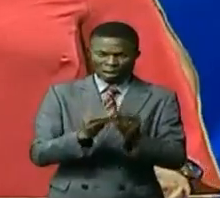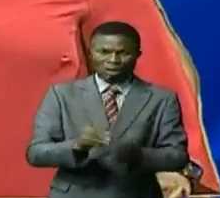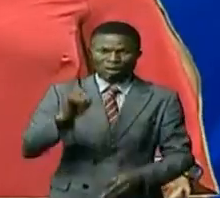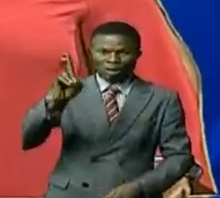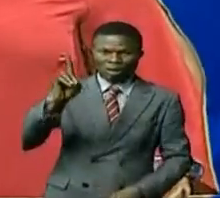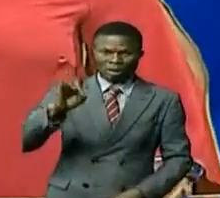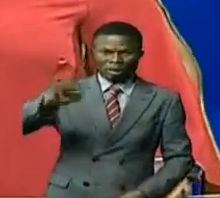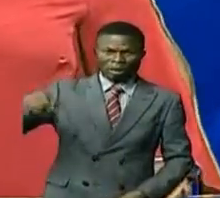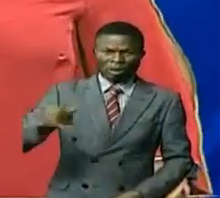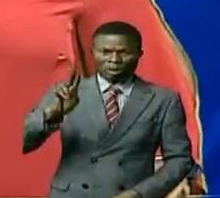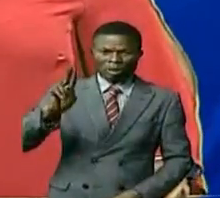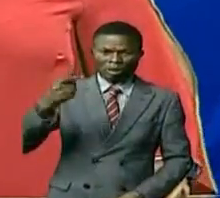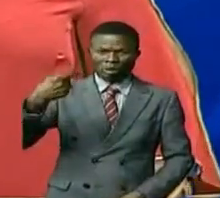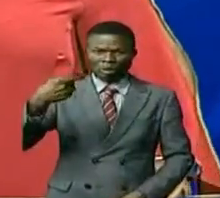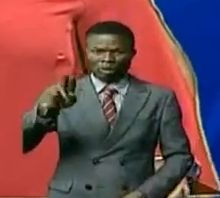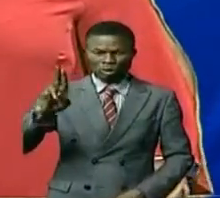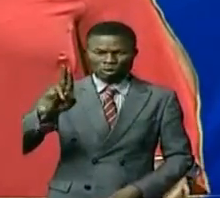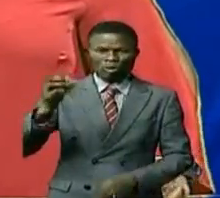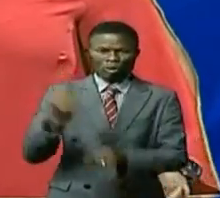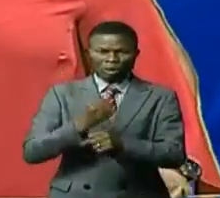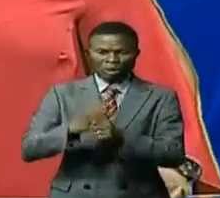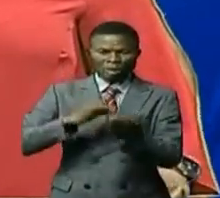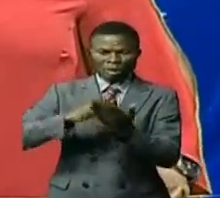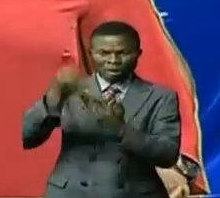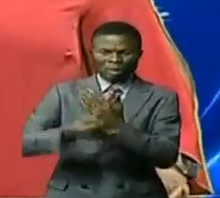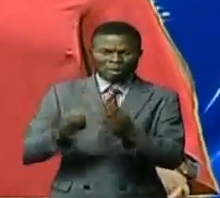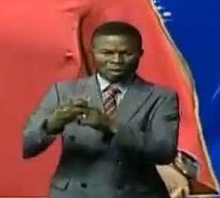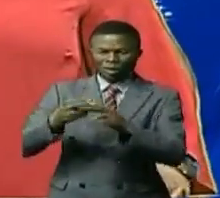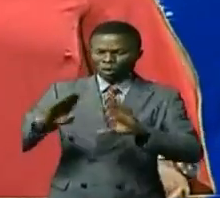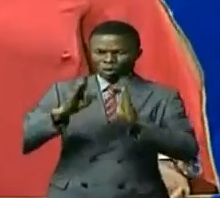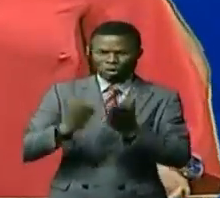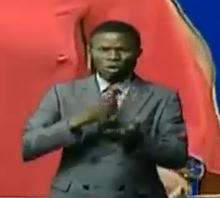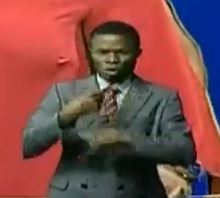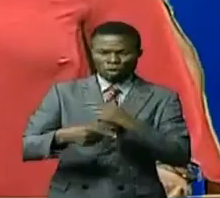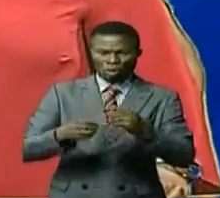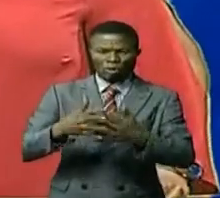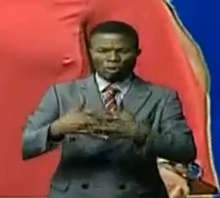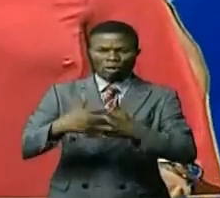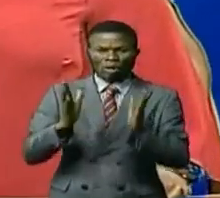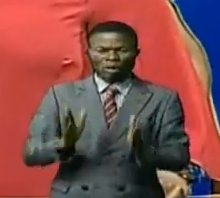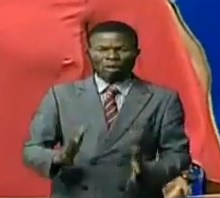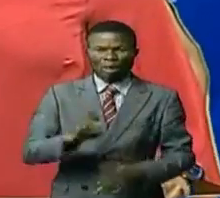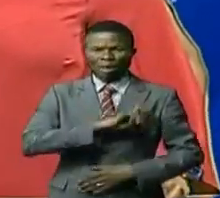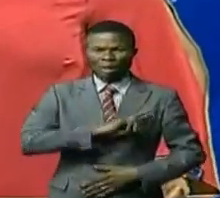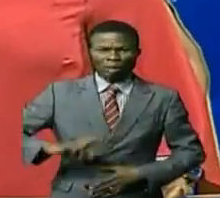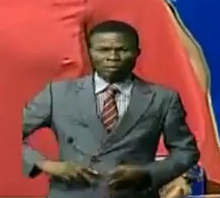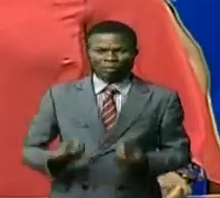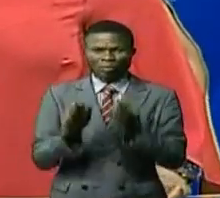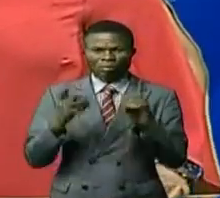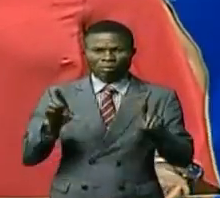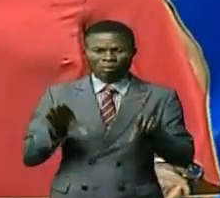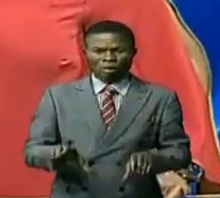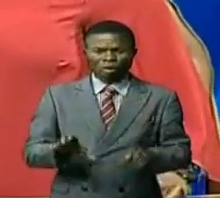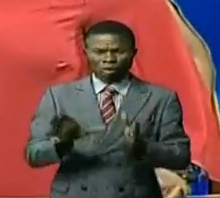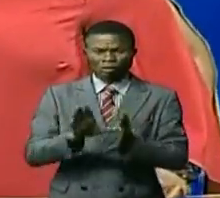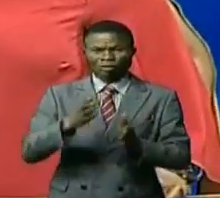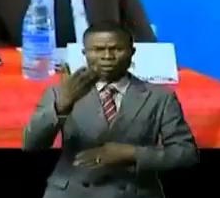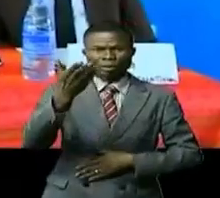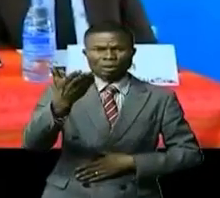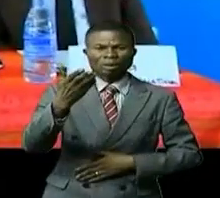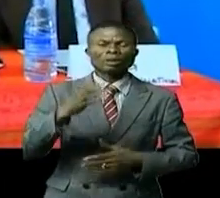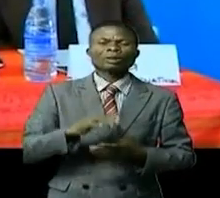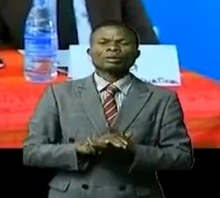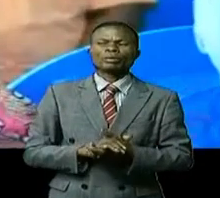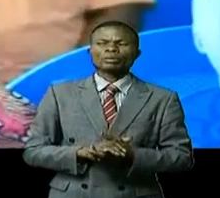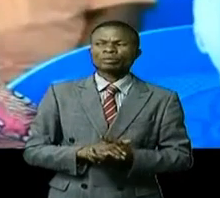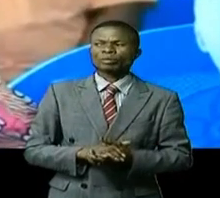le projet sur la sécurité pour tous a été lancé par ce partenaire de la République démocratique du Congo. Images et commentaires. Du